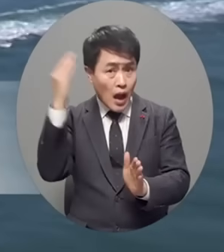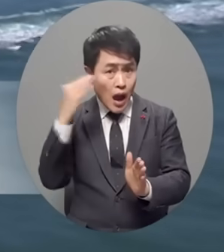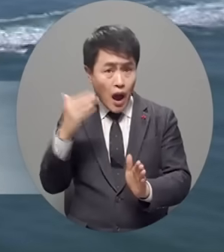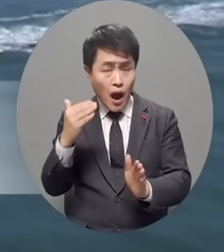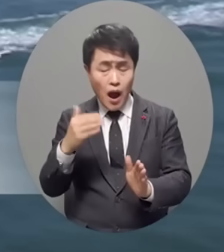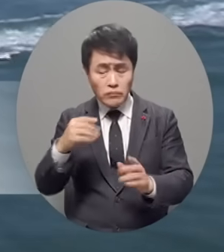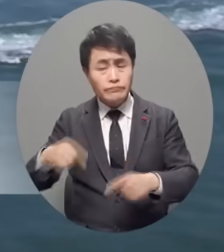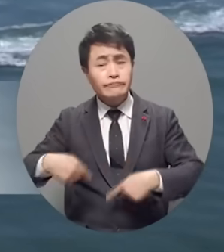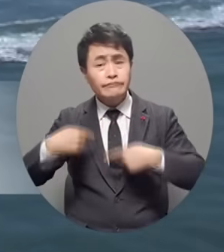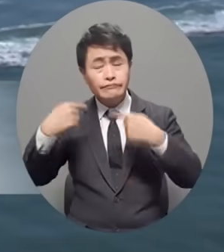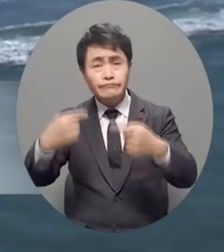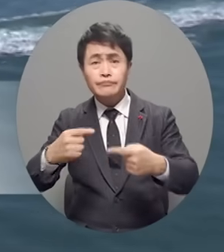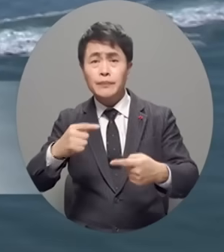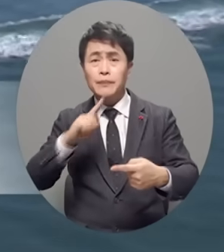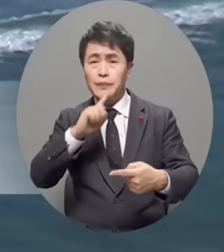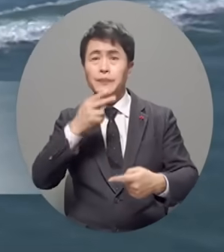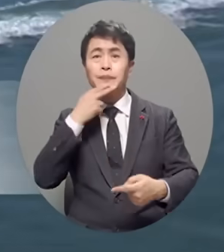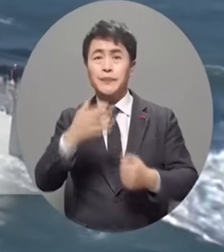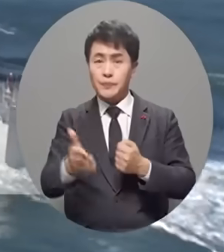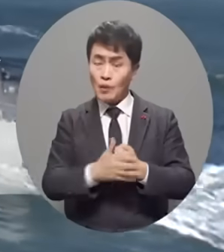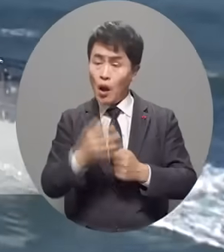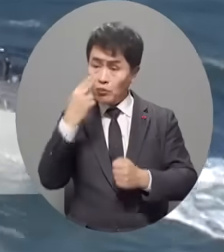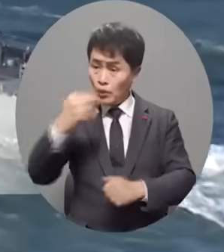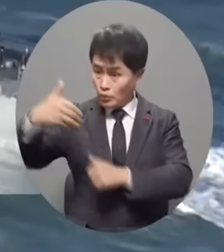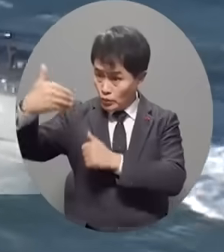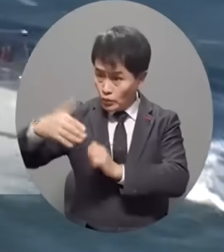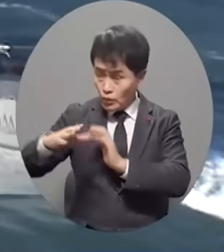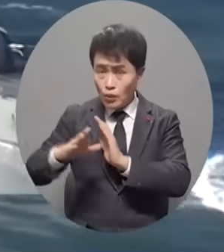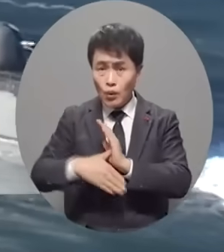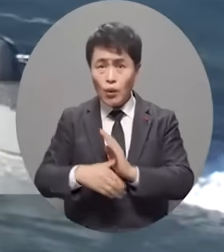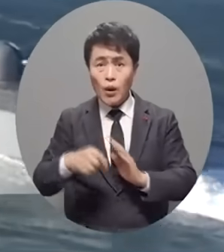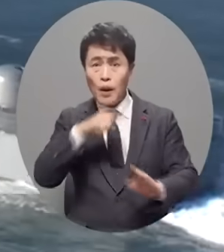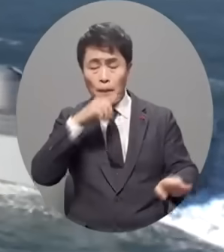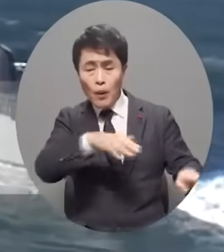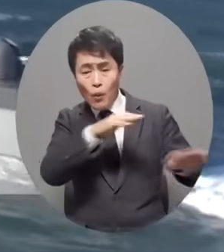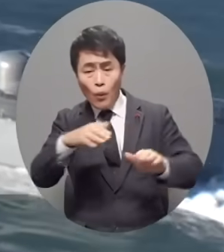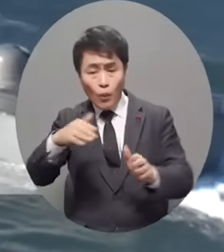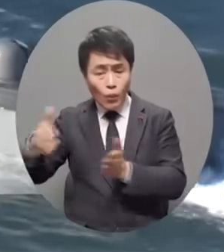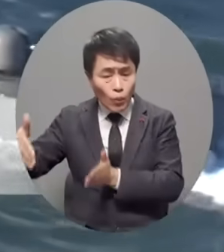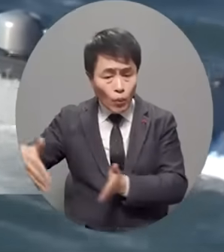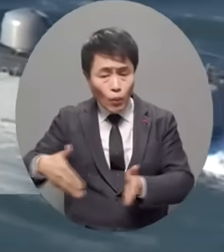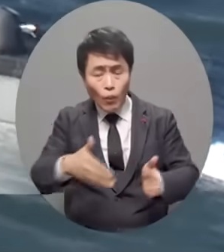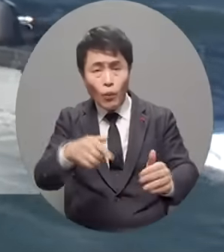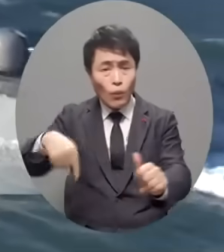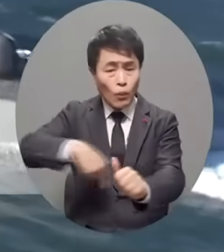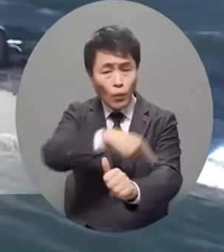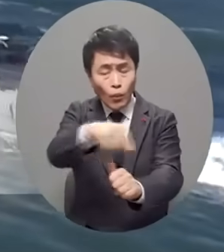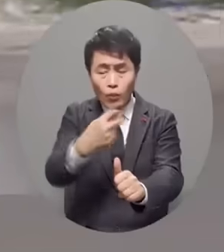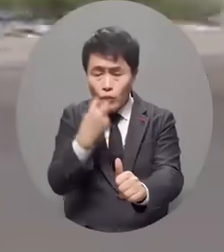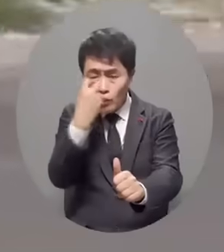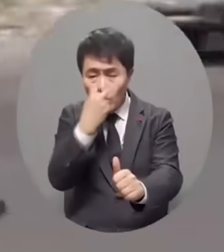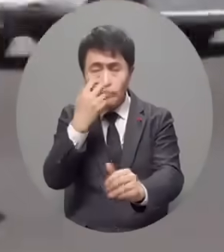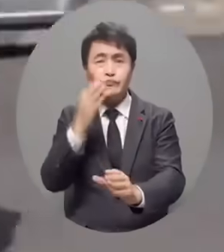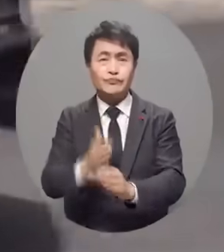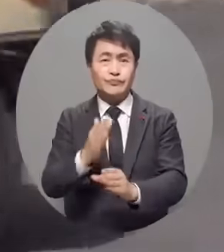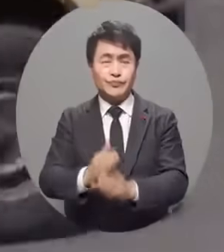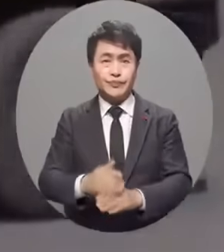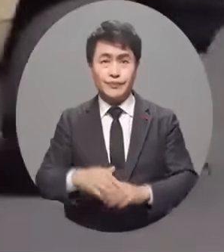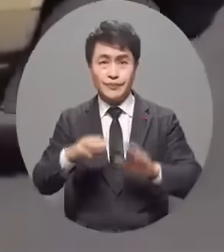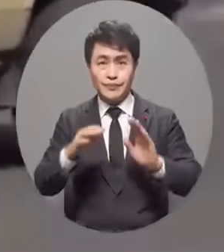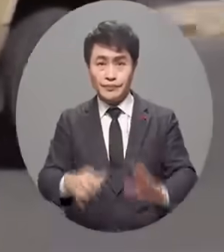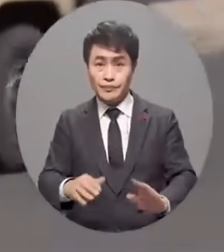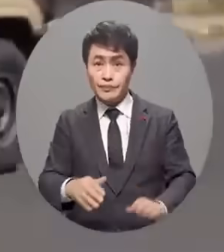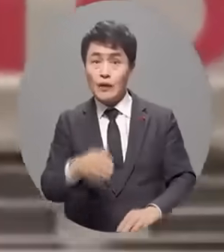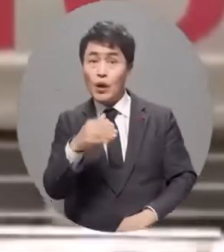참여 의사를 밝히지 않았지만 미국의 요청에 따라 홍해 항로 보호를 위해 기여 방안을 검토 중입니다. 이에 맞서